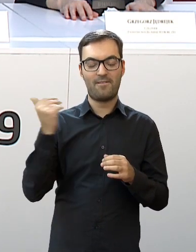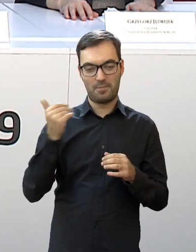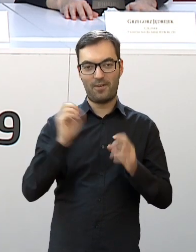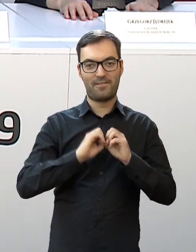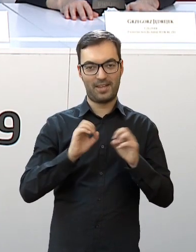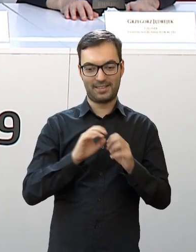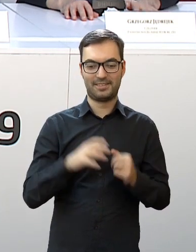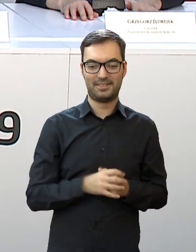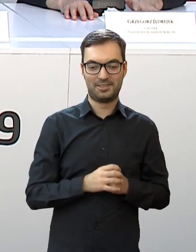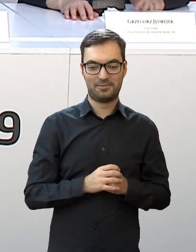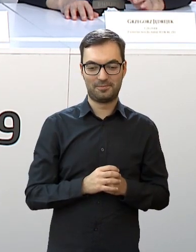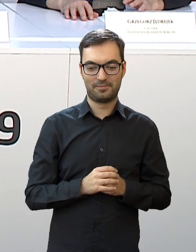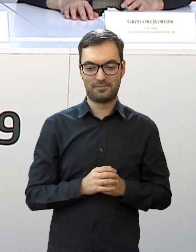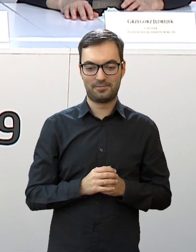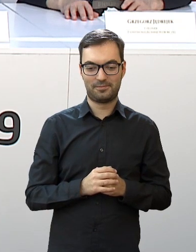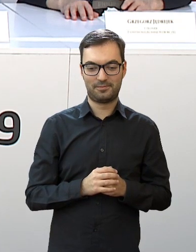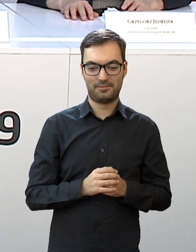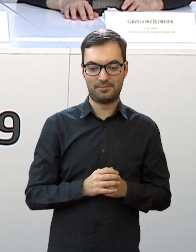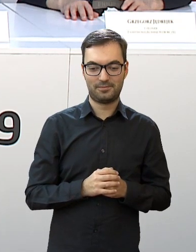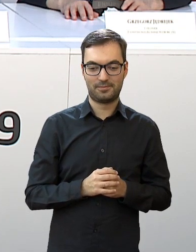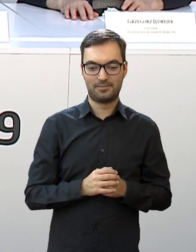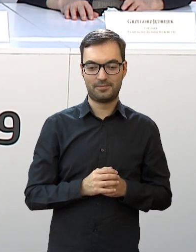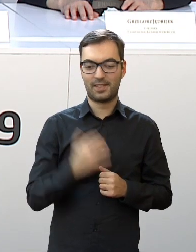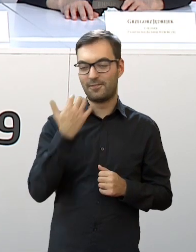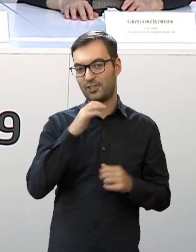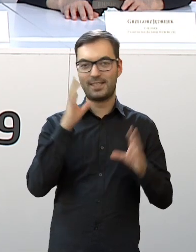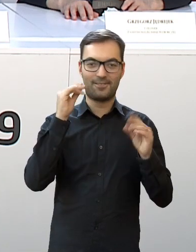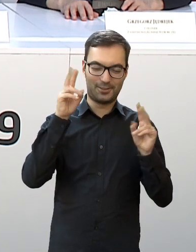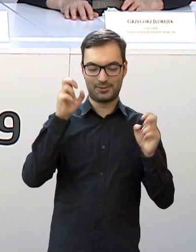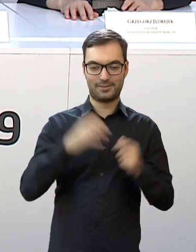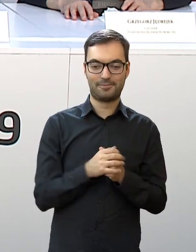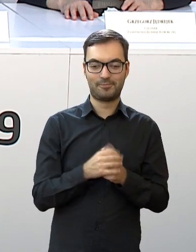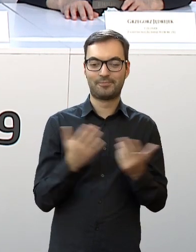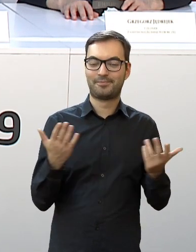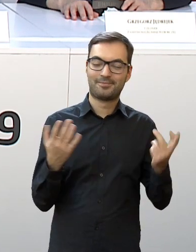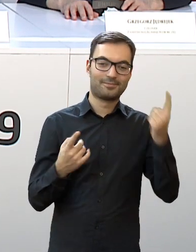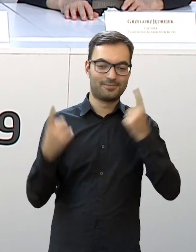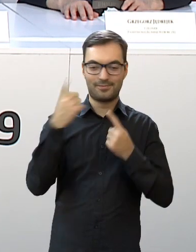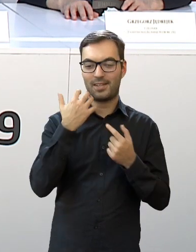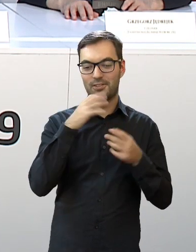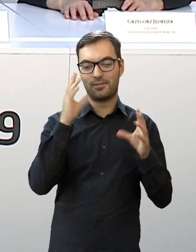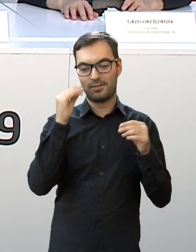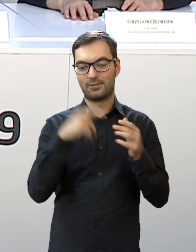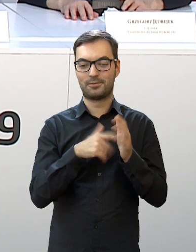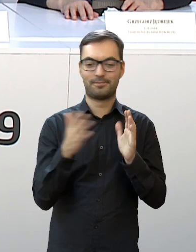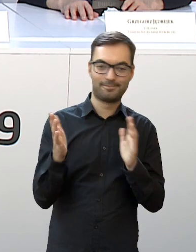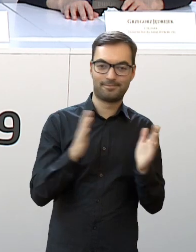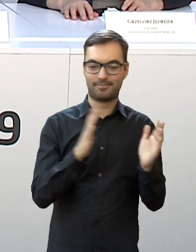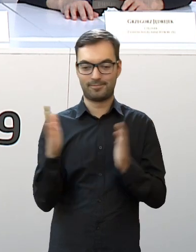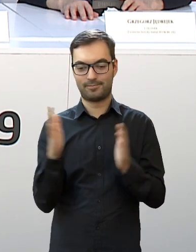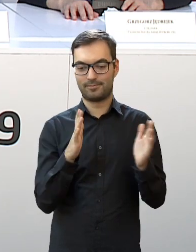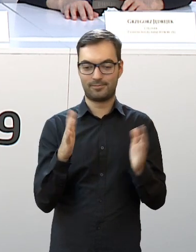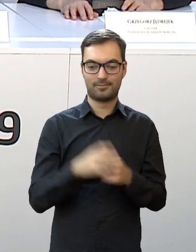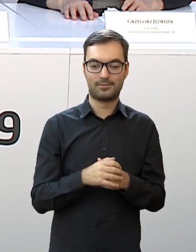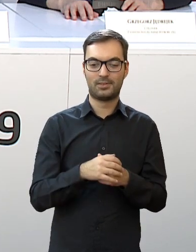wczesnowieczorne. To tyle. Wczesnowieczorne. Myślę, że wczesnowieczorne to tak w granicach